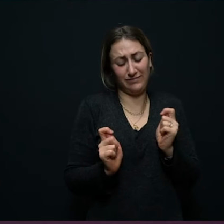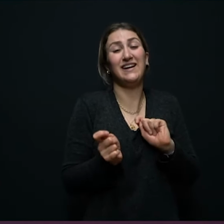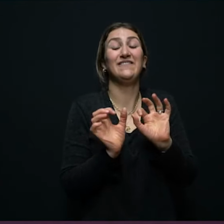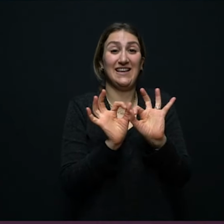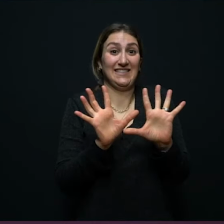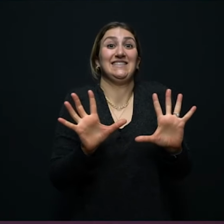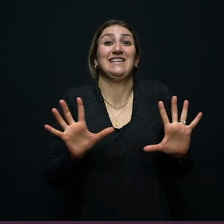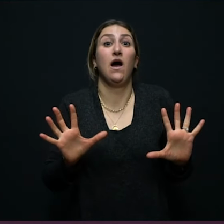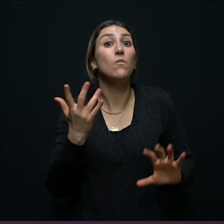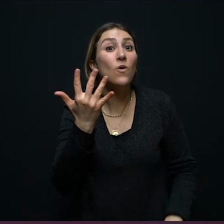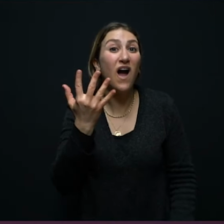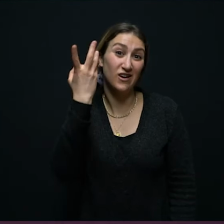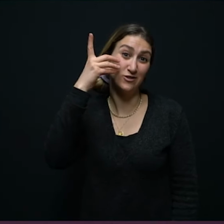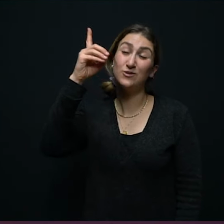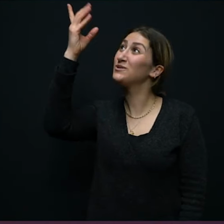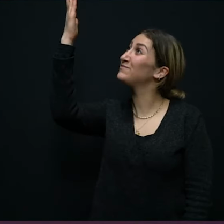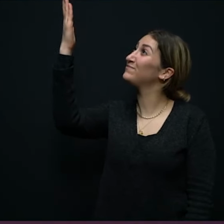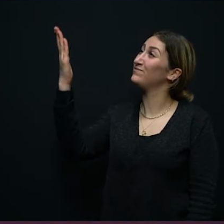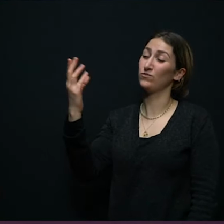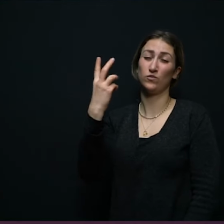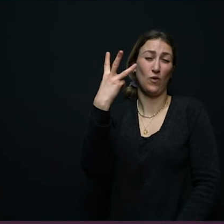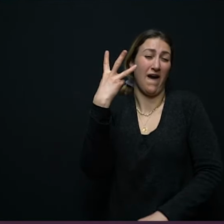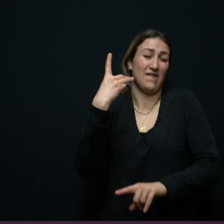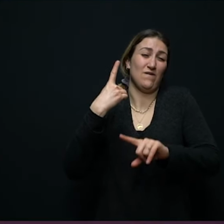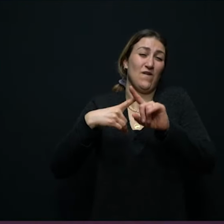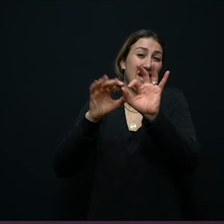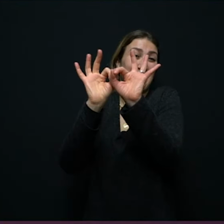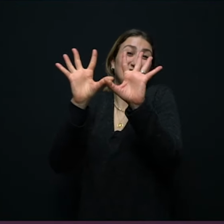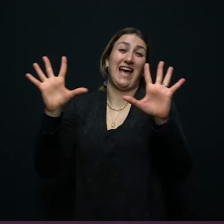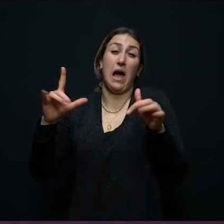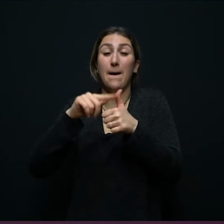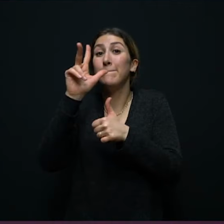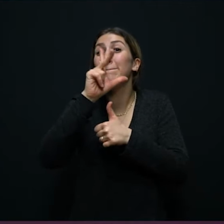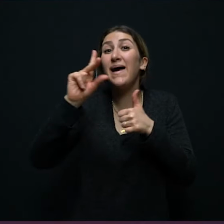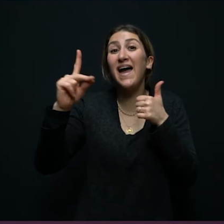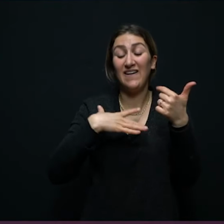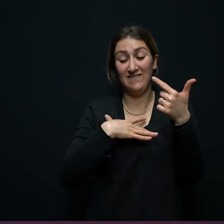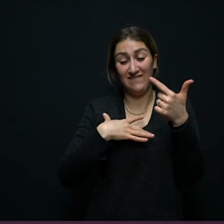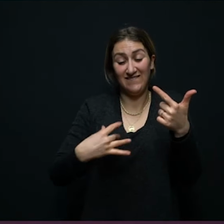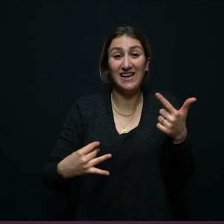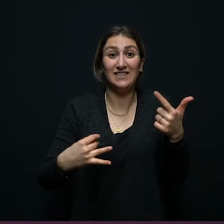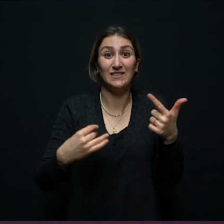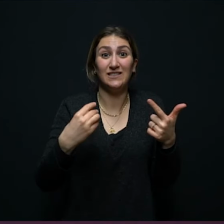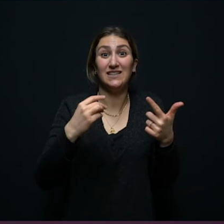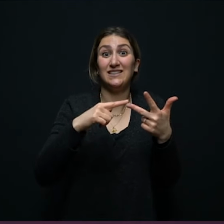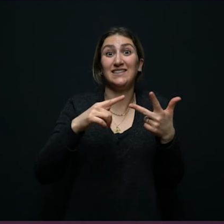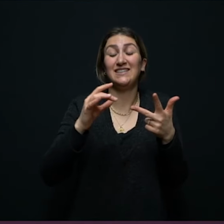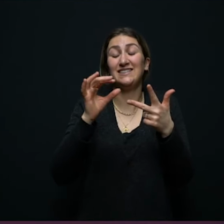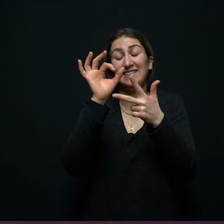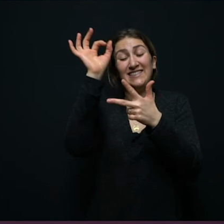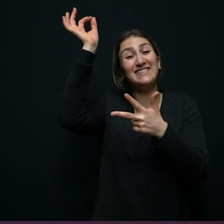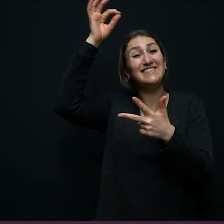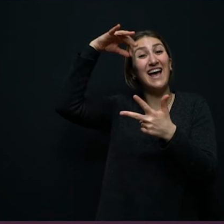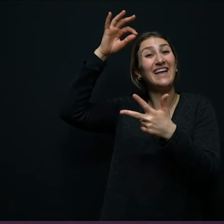un trois fois saint le père le fils et le saint-esprit et 105 103 fouassin